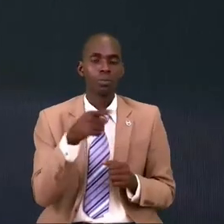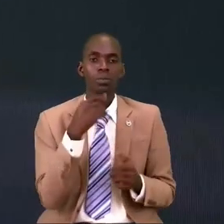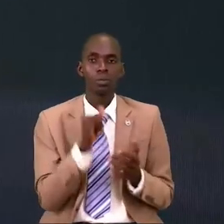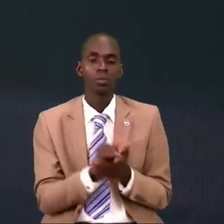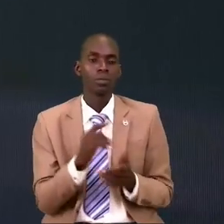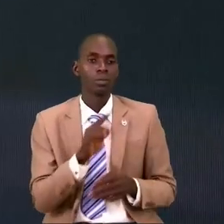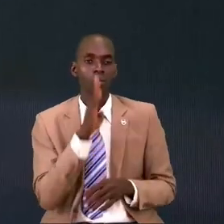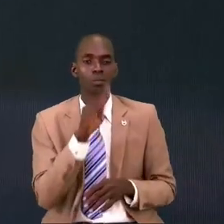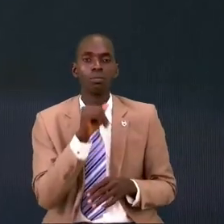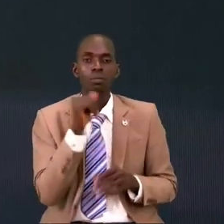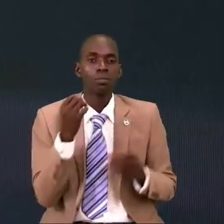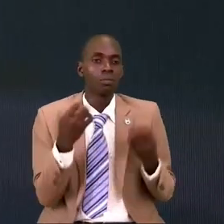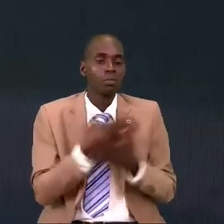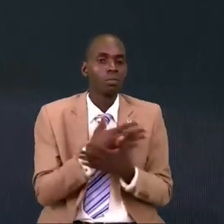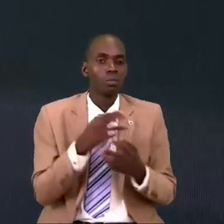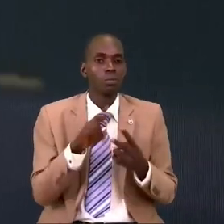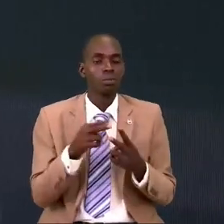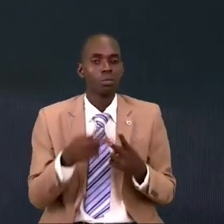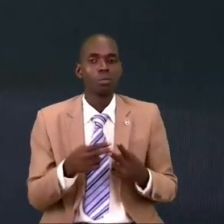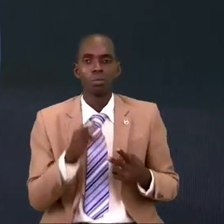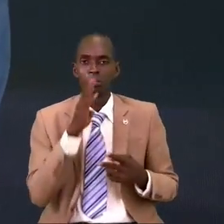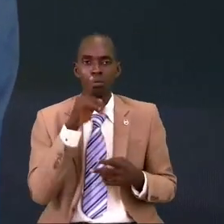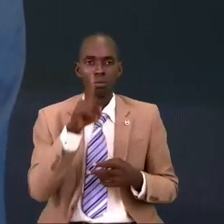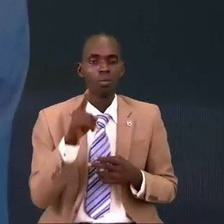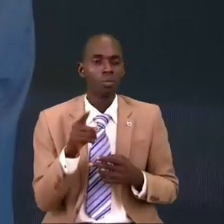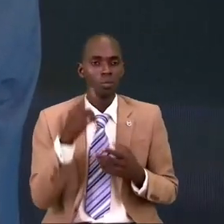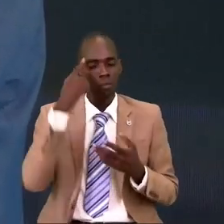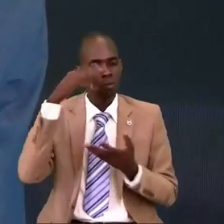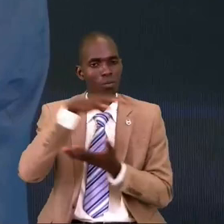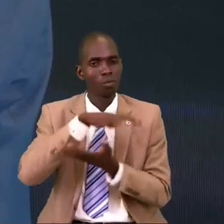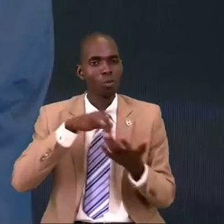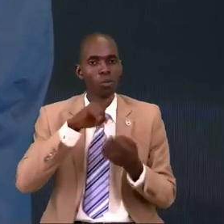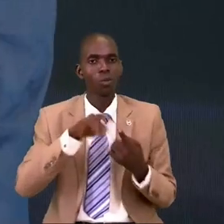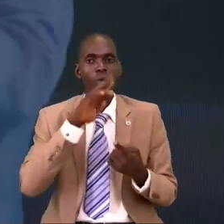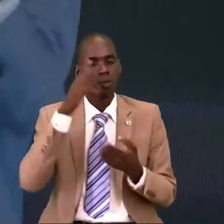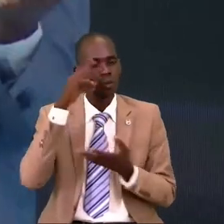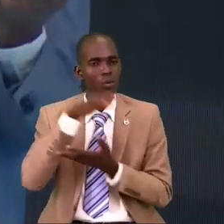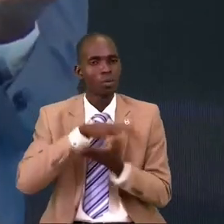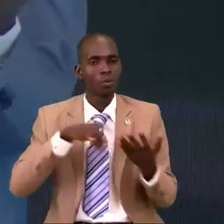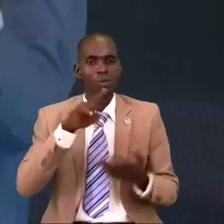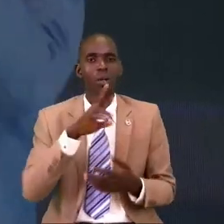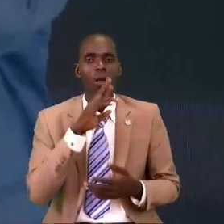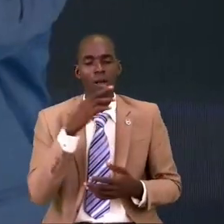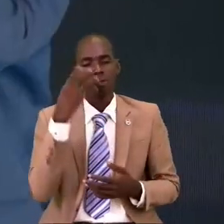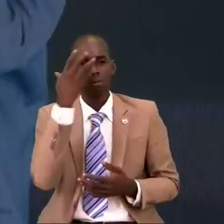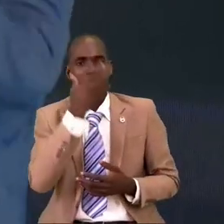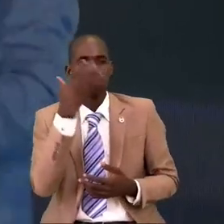tu t'effraies, tu es confus. Ah, est-ce que je suis sauvé? Comment dit ceci? Dans quelle édition